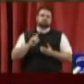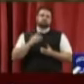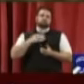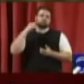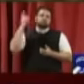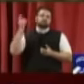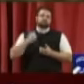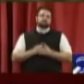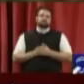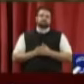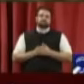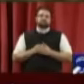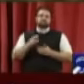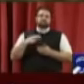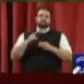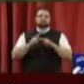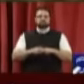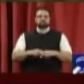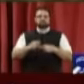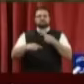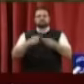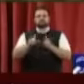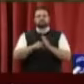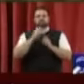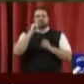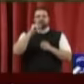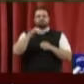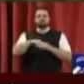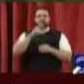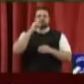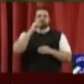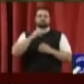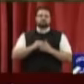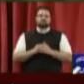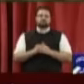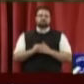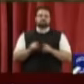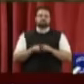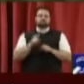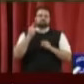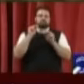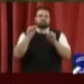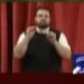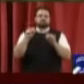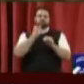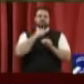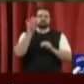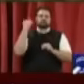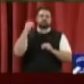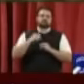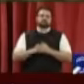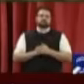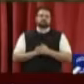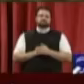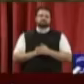Dar ele s-au lăsat din grai în grai foarte mult mii de ani, probabil. Ca un învățământ. ca un învățământ nescris.